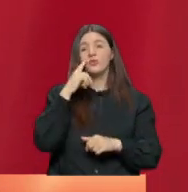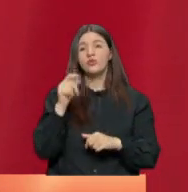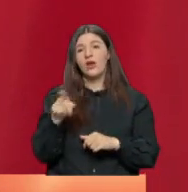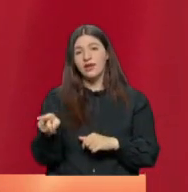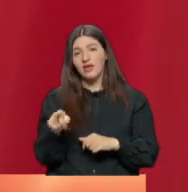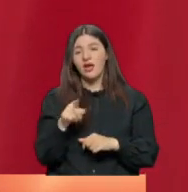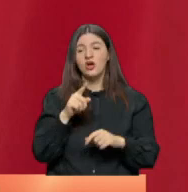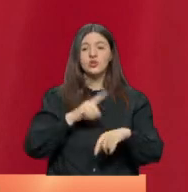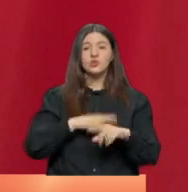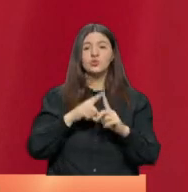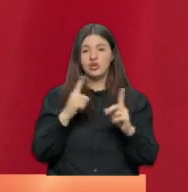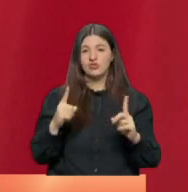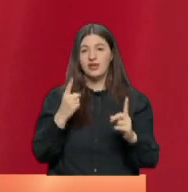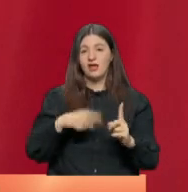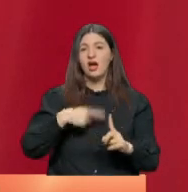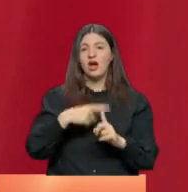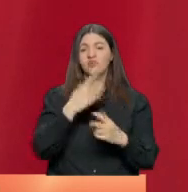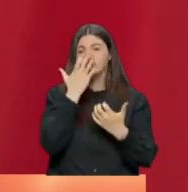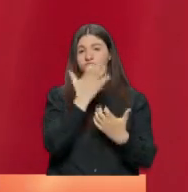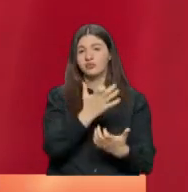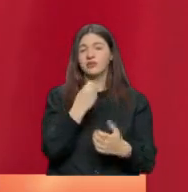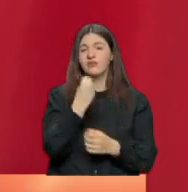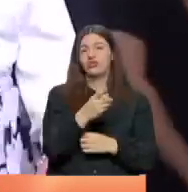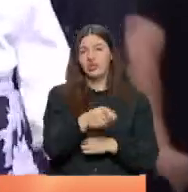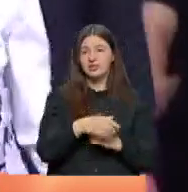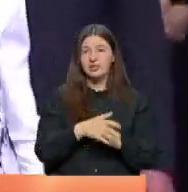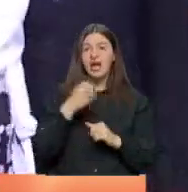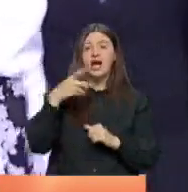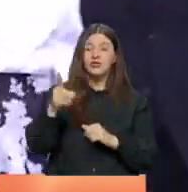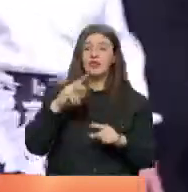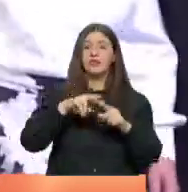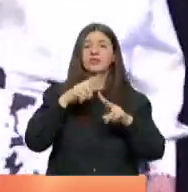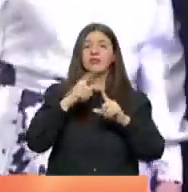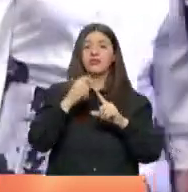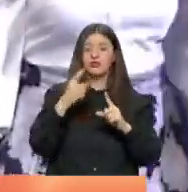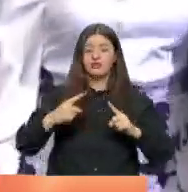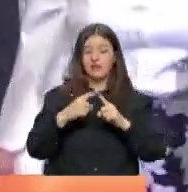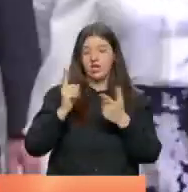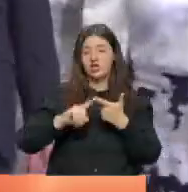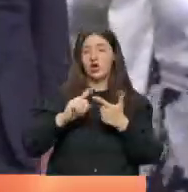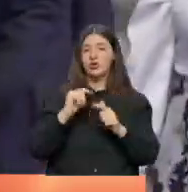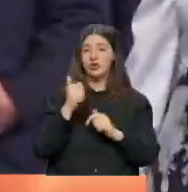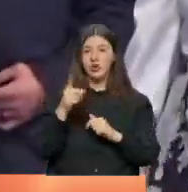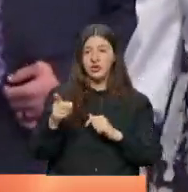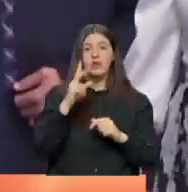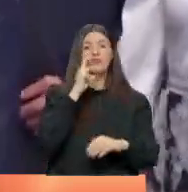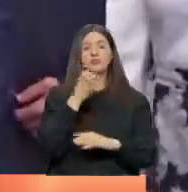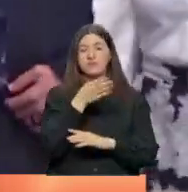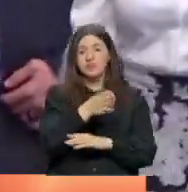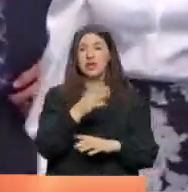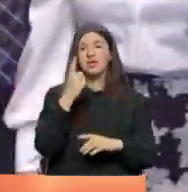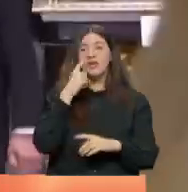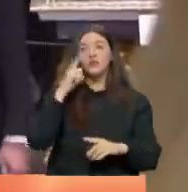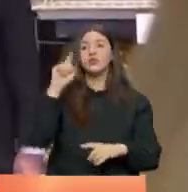Rusya-Ukrayna sürecine de ayrıca bir katkı verecektir. Erdoğan, NATO zirvesinin ikinci gününde El Prado Müzesi'nde devlet ve